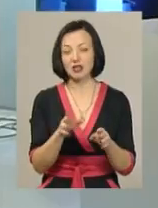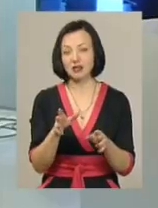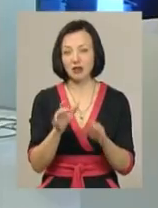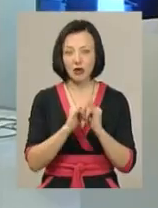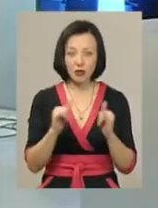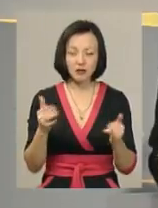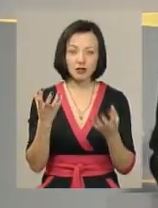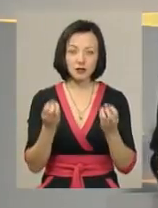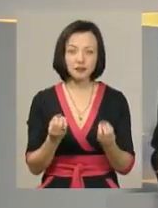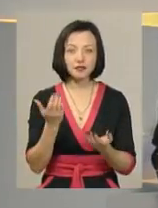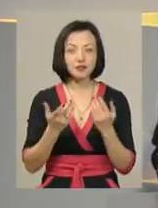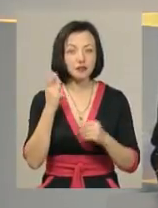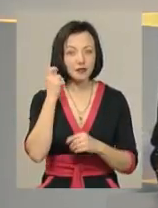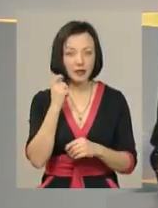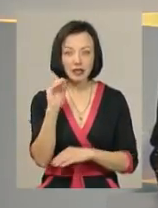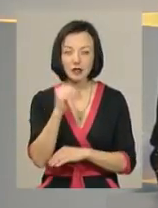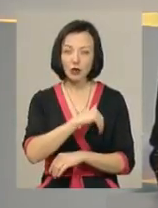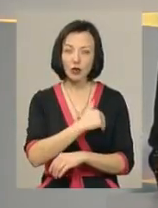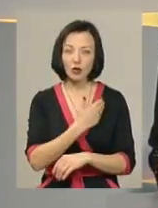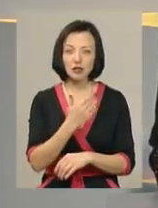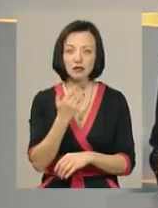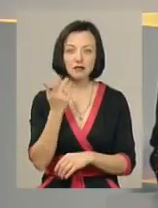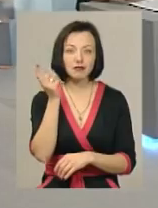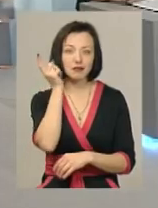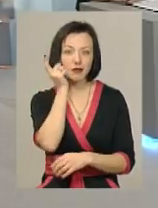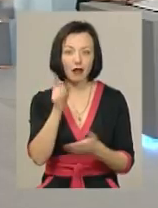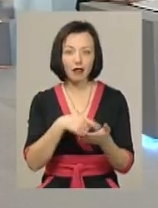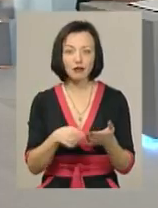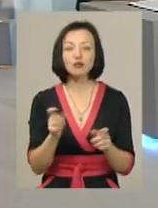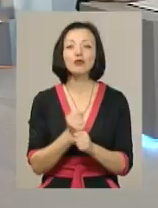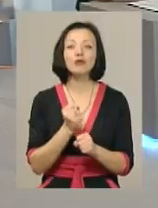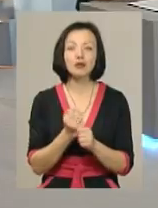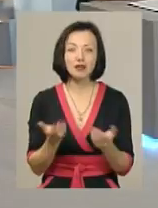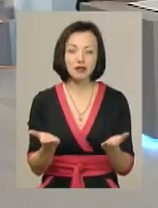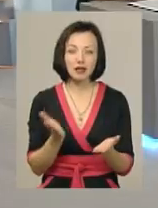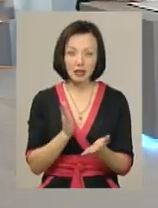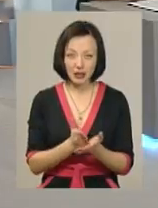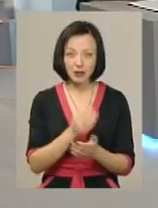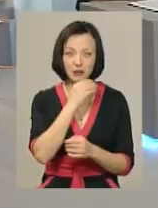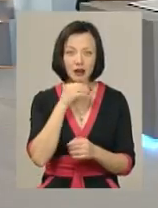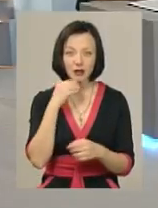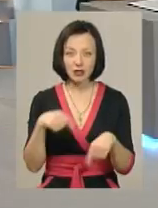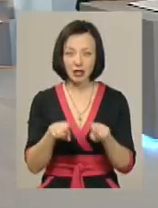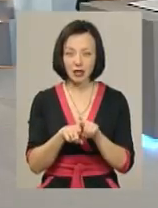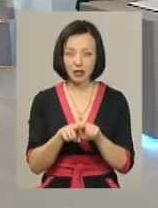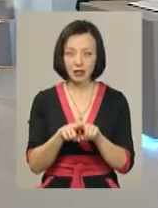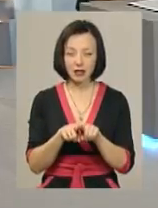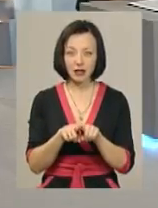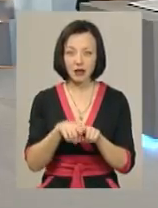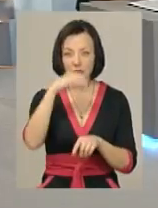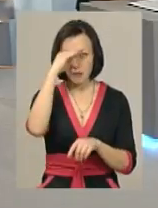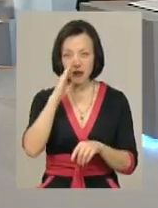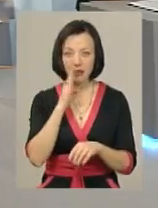роз якщо в цьому віці дитина хоче тільки телефон То що тоді робити Ну є ж багато таких Там якщо